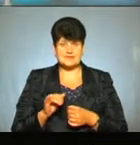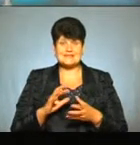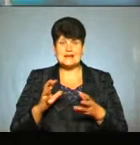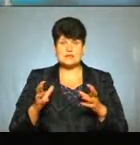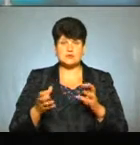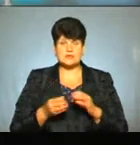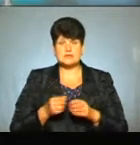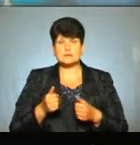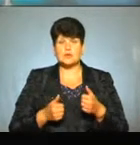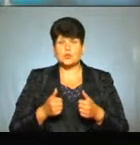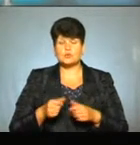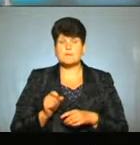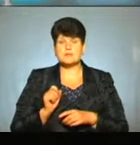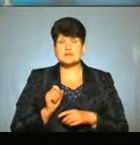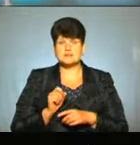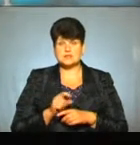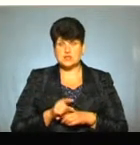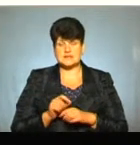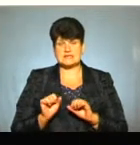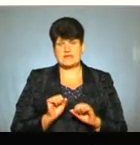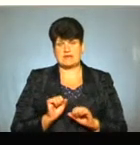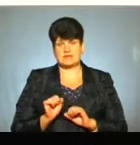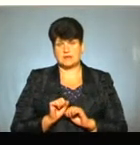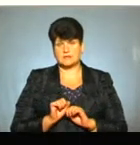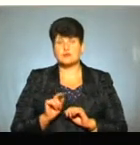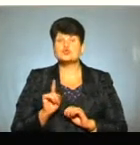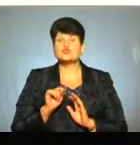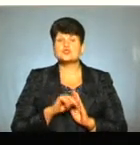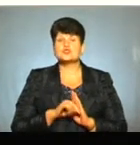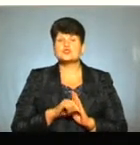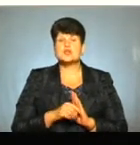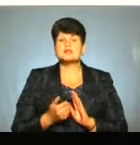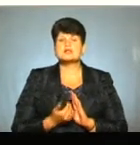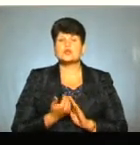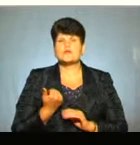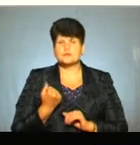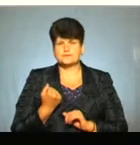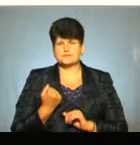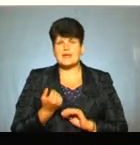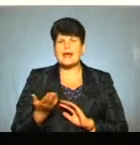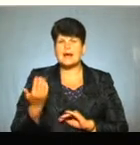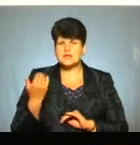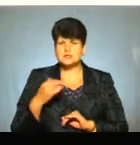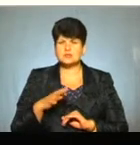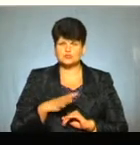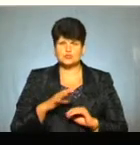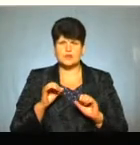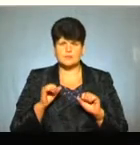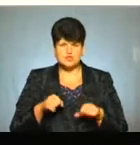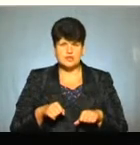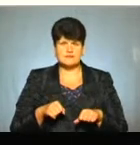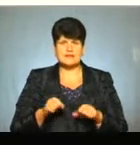за результатами конкурсу призначається даний керівник. Що означає нові? Раніше була